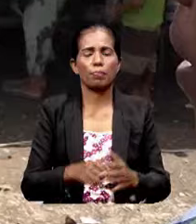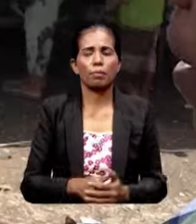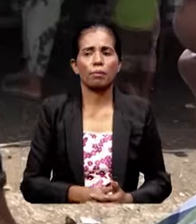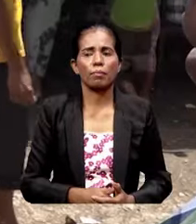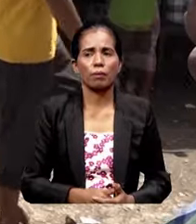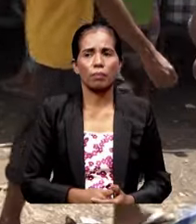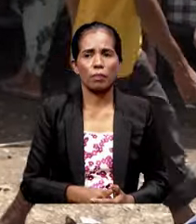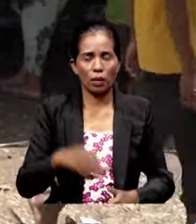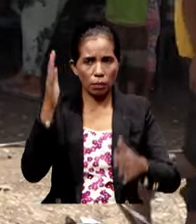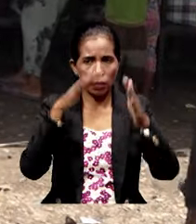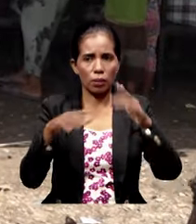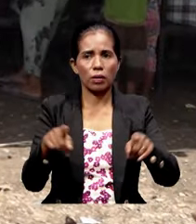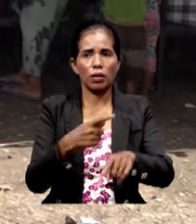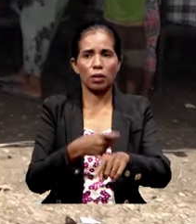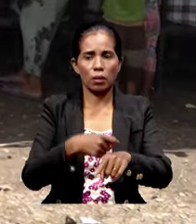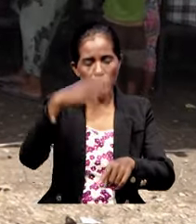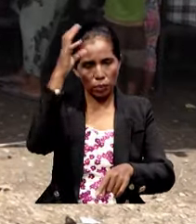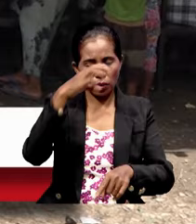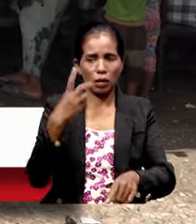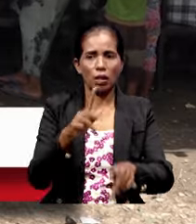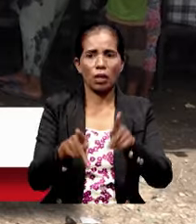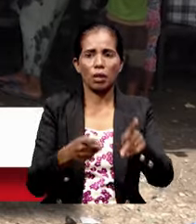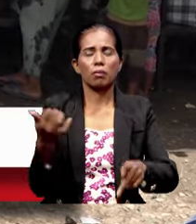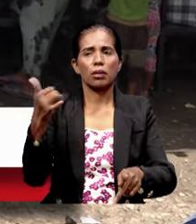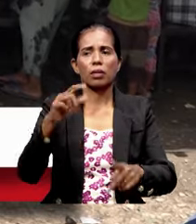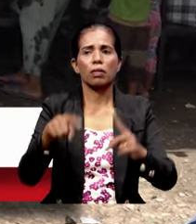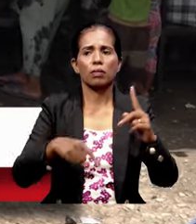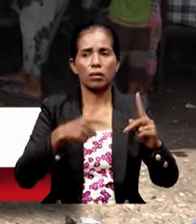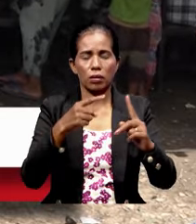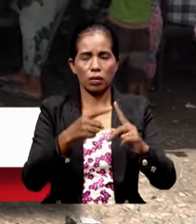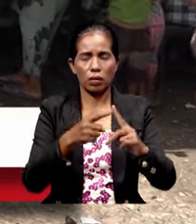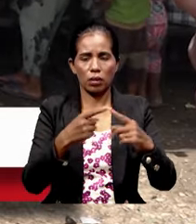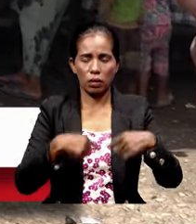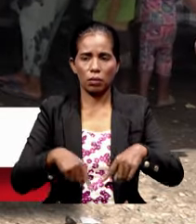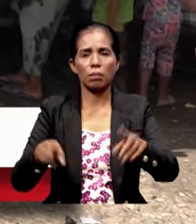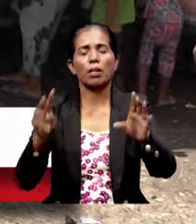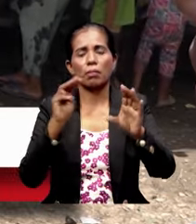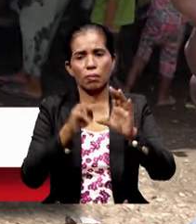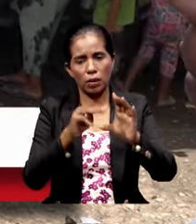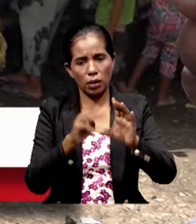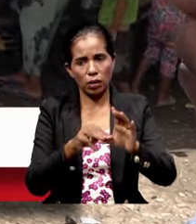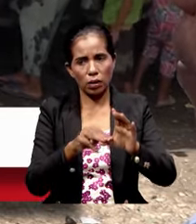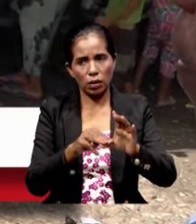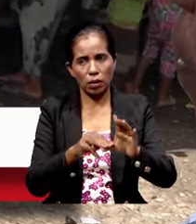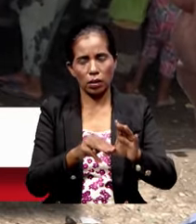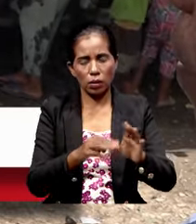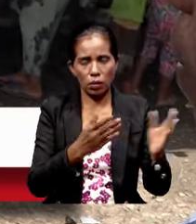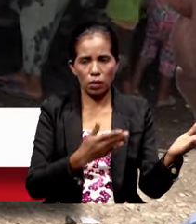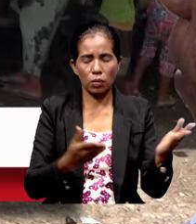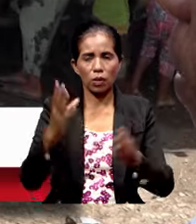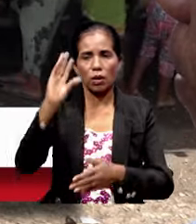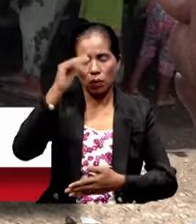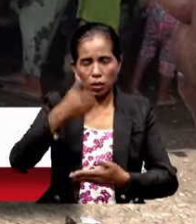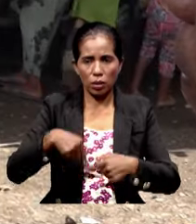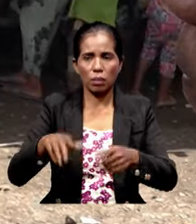makane quando tempo udan sempre tinia komunidade sira banhira sira tu ba bazar ka o atu acompanho wan sira lor ba escola